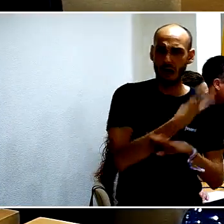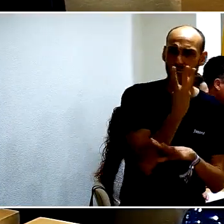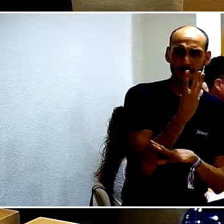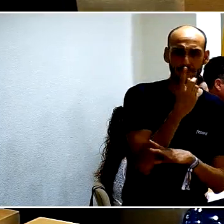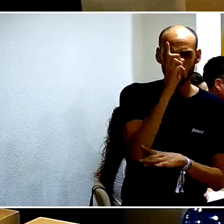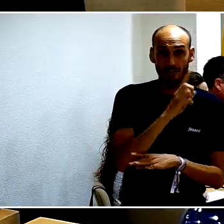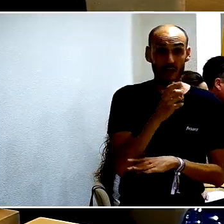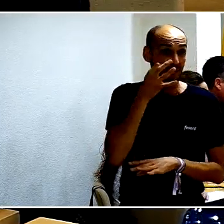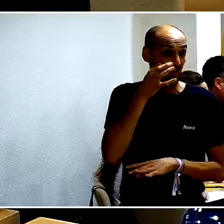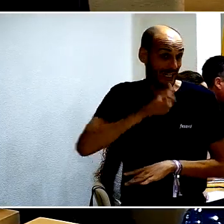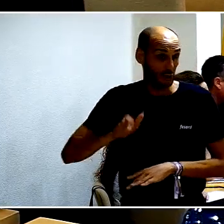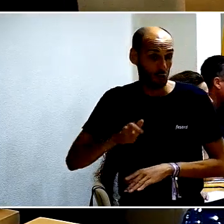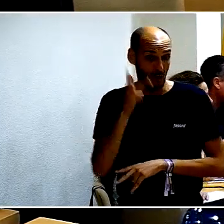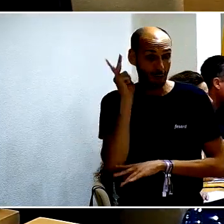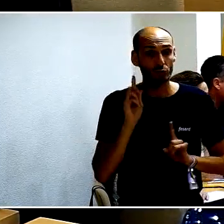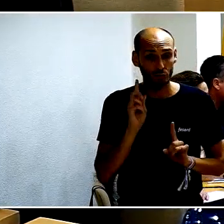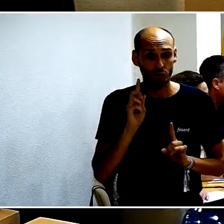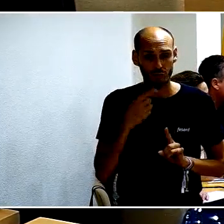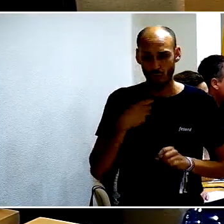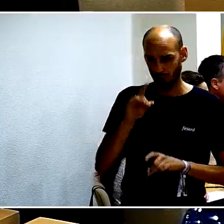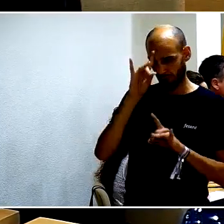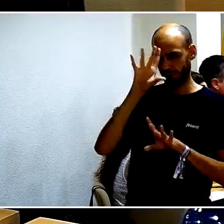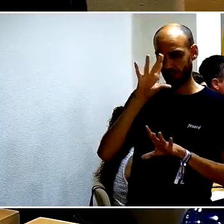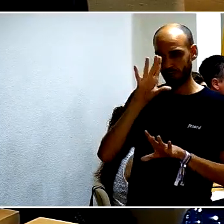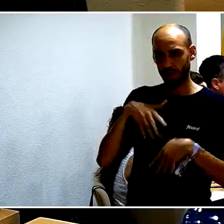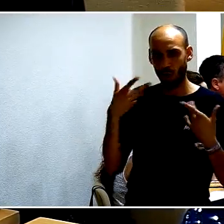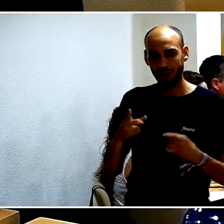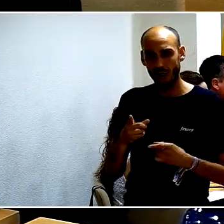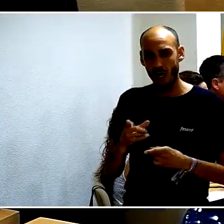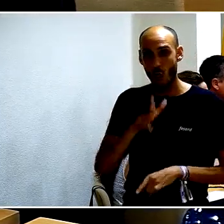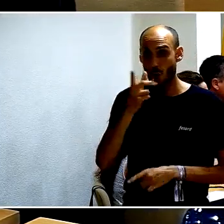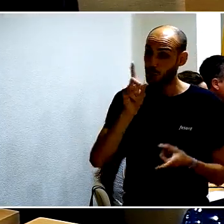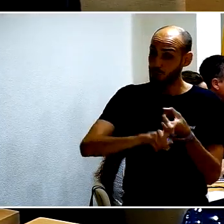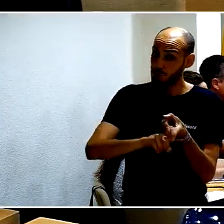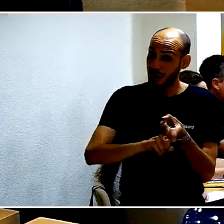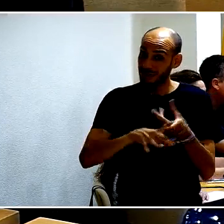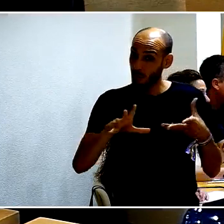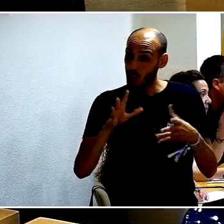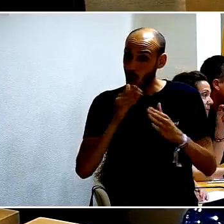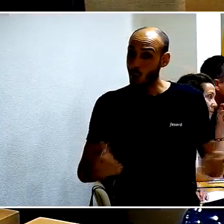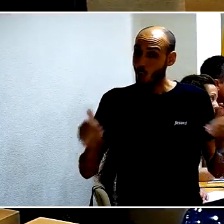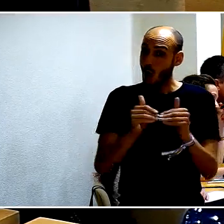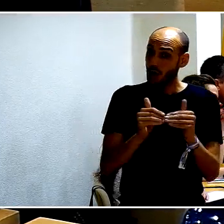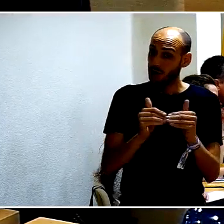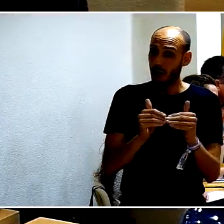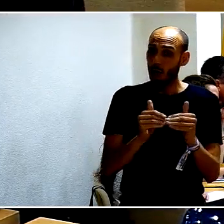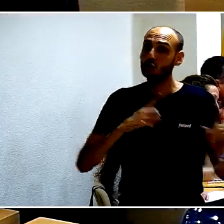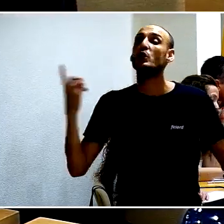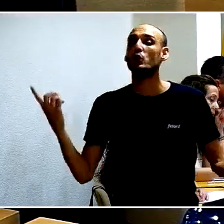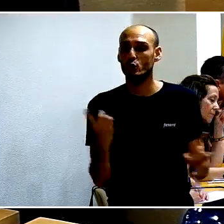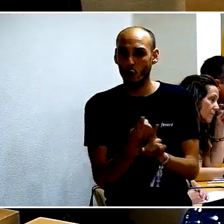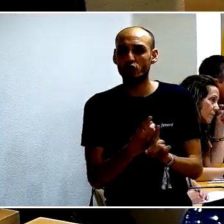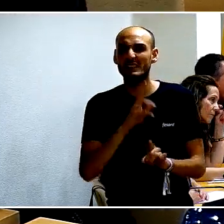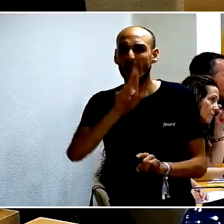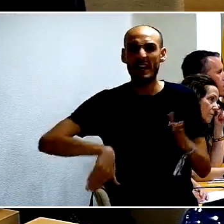i a la fi, i a mi em va sorprendre. Em va sorprendre perquè el matrimoni igualitari es van oposar fins i tot presentant un recurs al